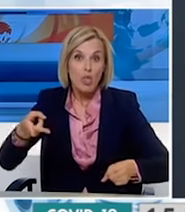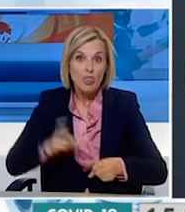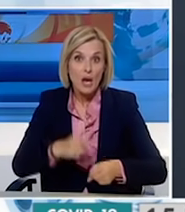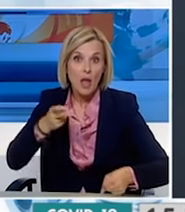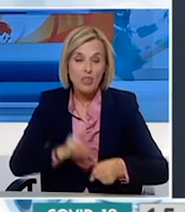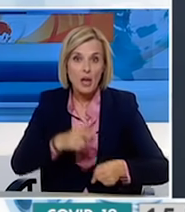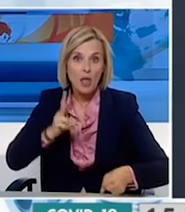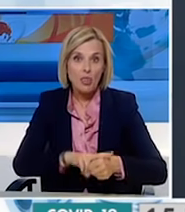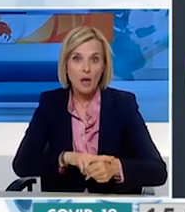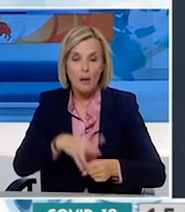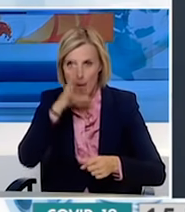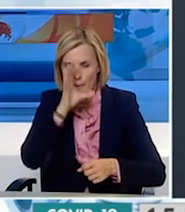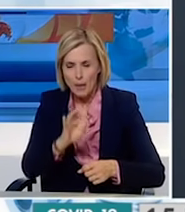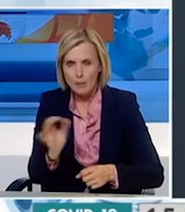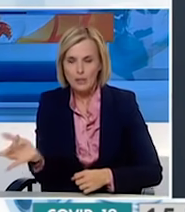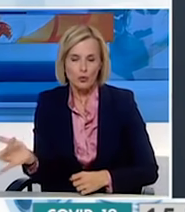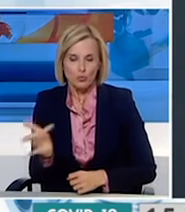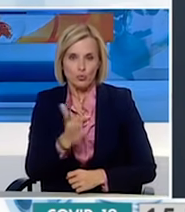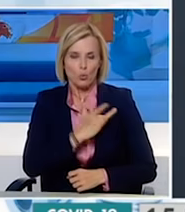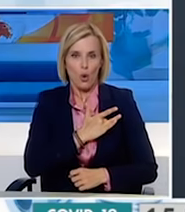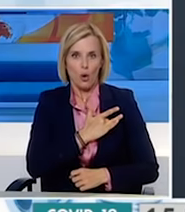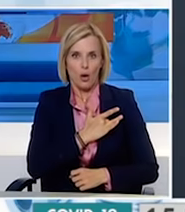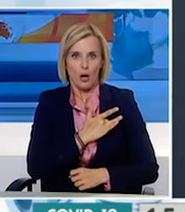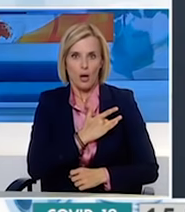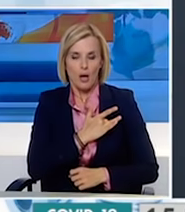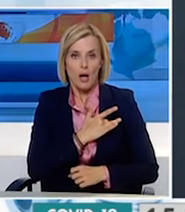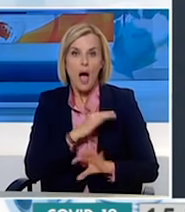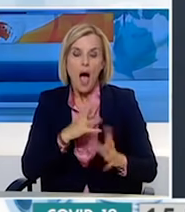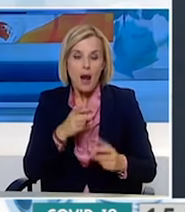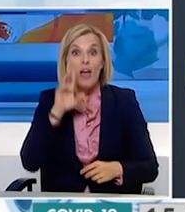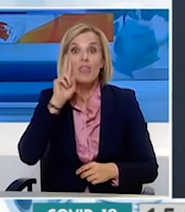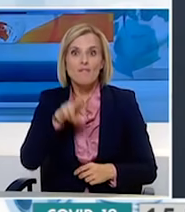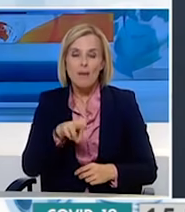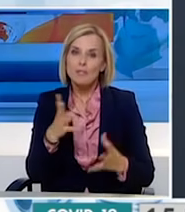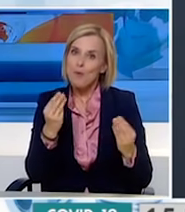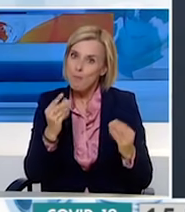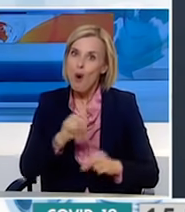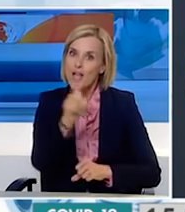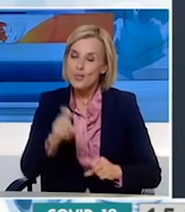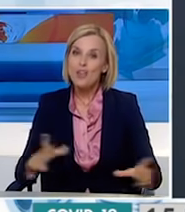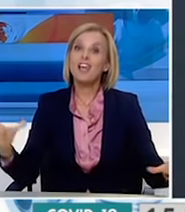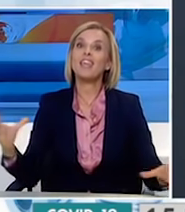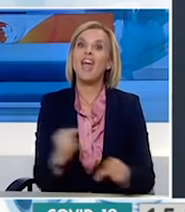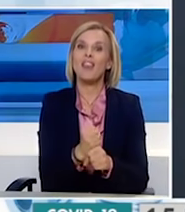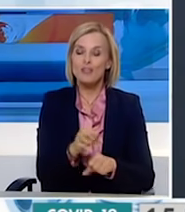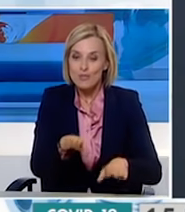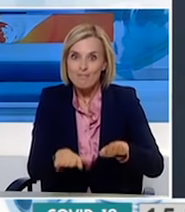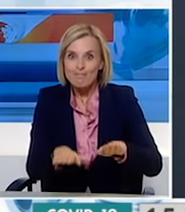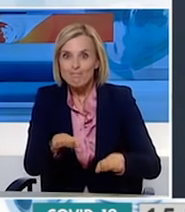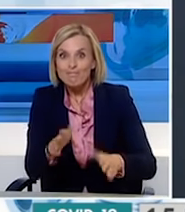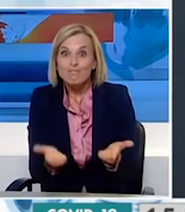οποίοι είναι τραγικοί και σε σοκάρουν και σε λυγίζουν, δεν βλέπεις όμως τις ζωές που κέρδισες. Και αυτό είναι ένα